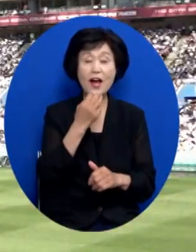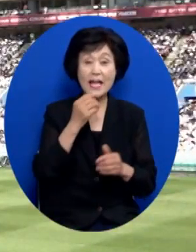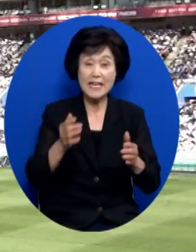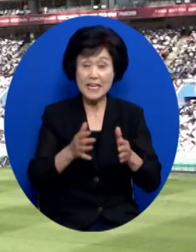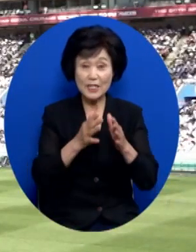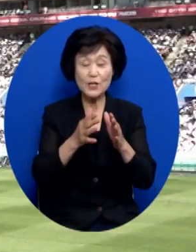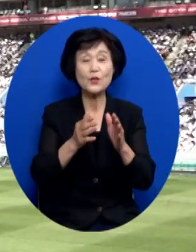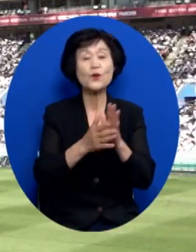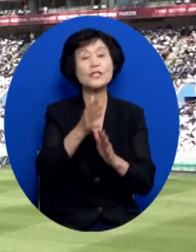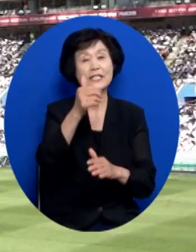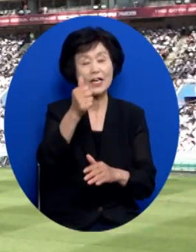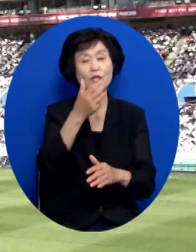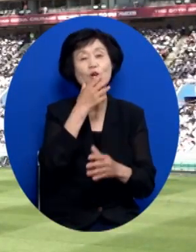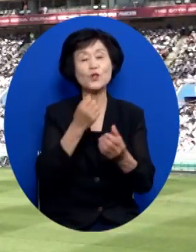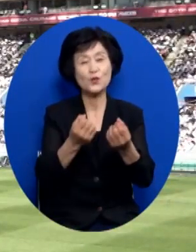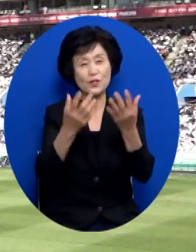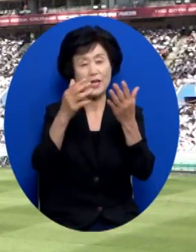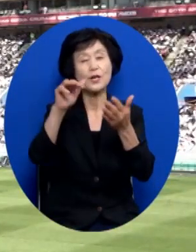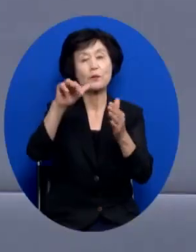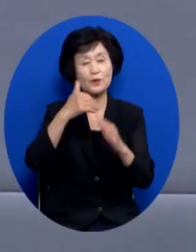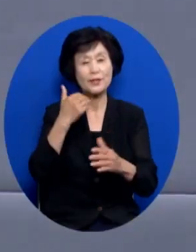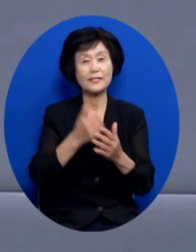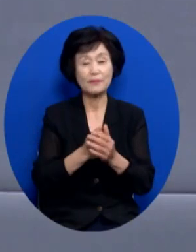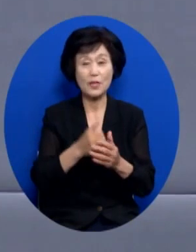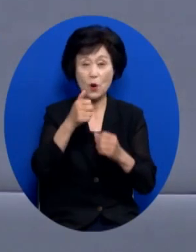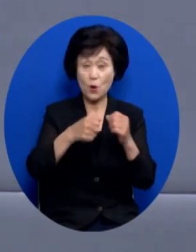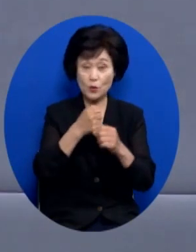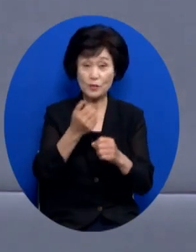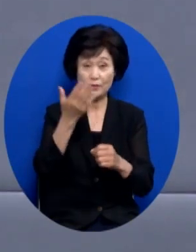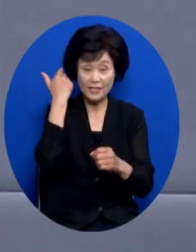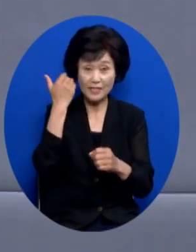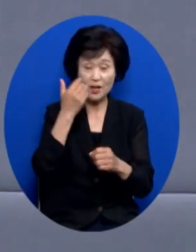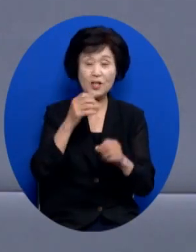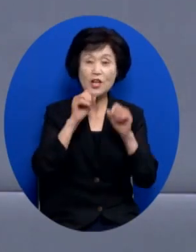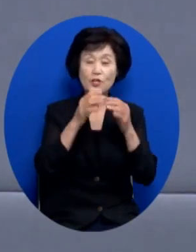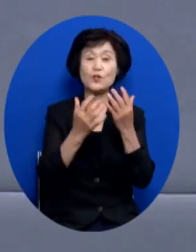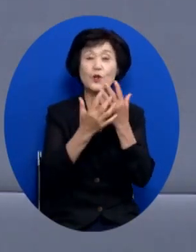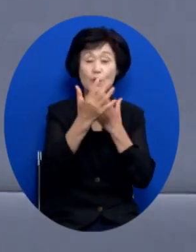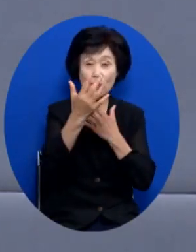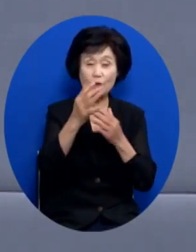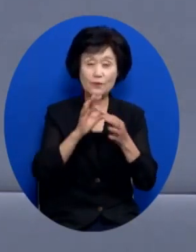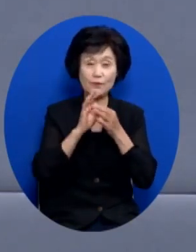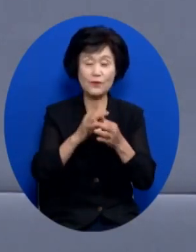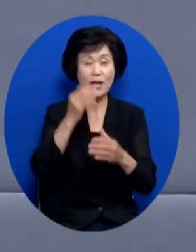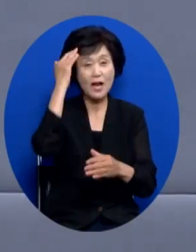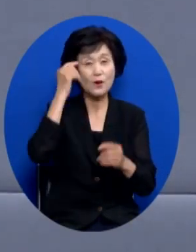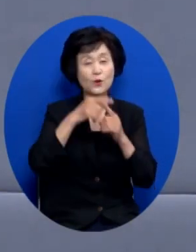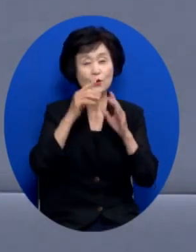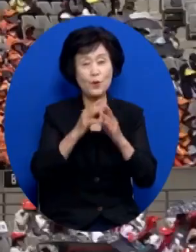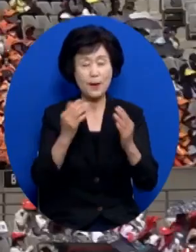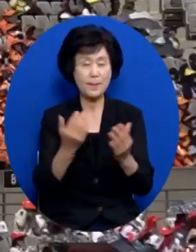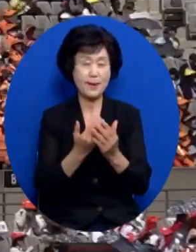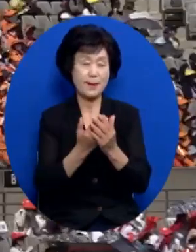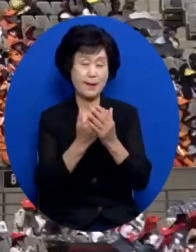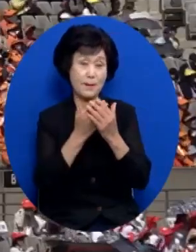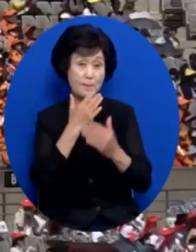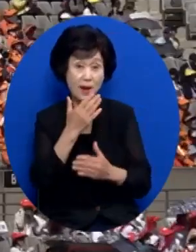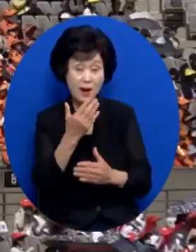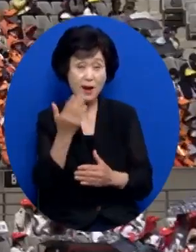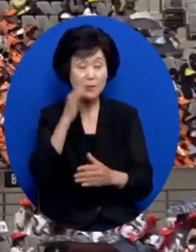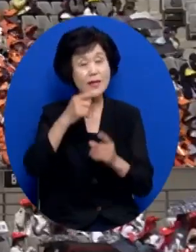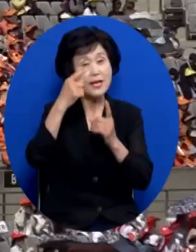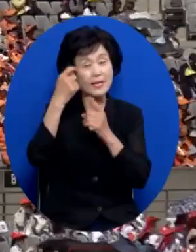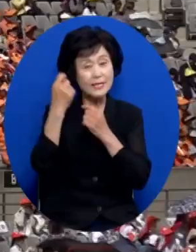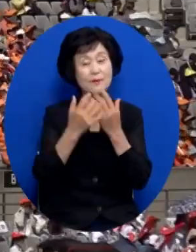축사를 전했습니다. 오 시장은 50년 전 전도대회를 통해 한국교회가 눈부시게 발전할 수 있었다며 기념대회를 통해